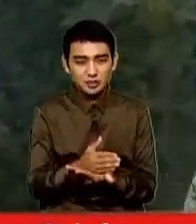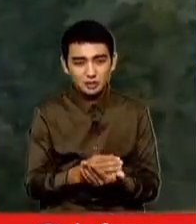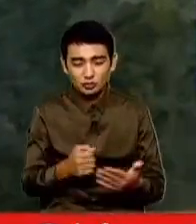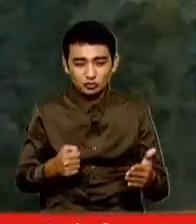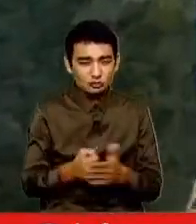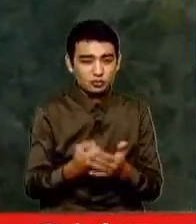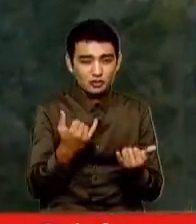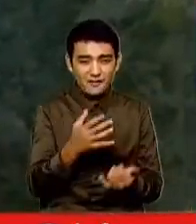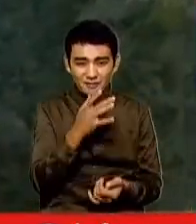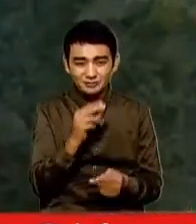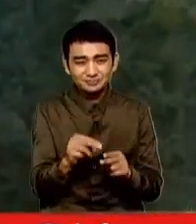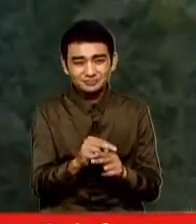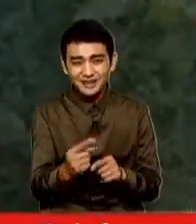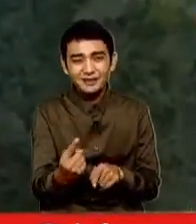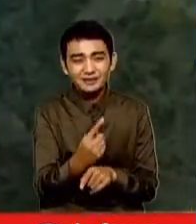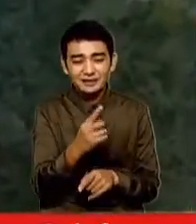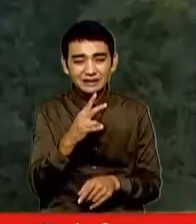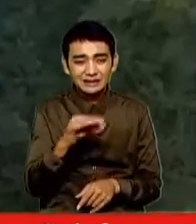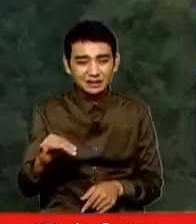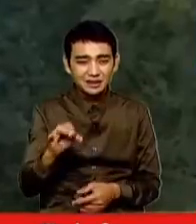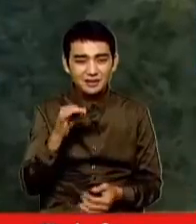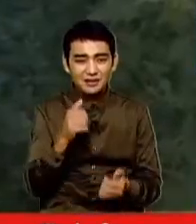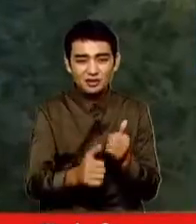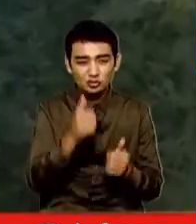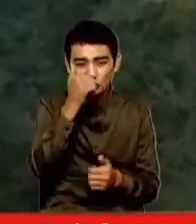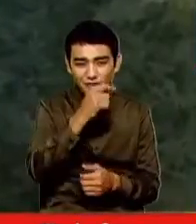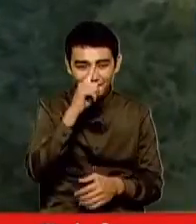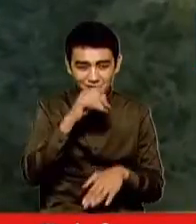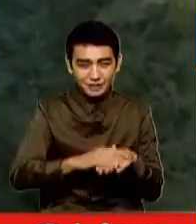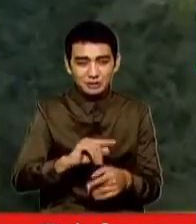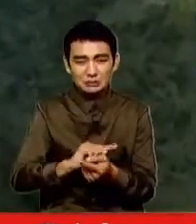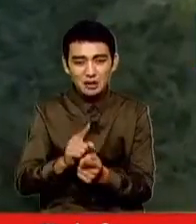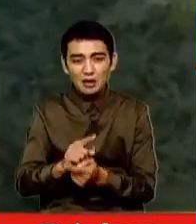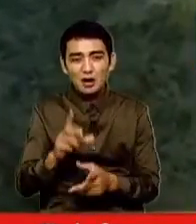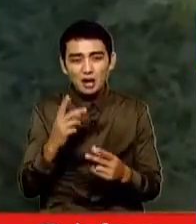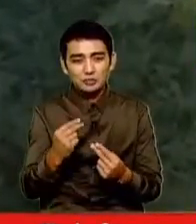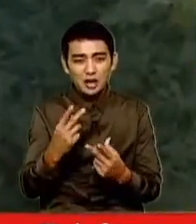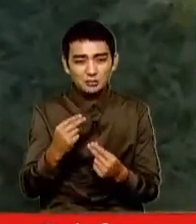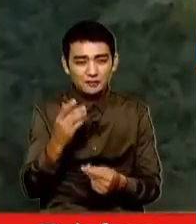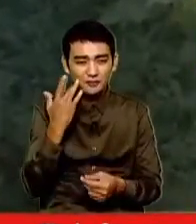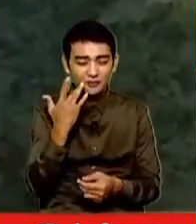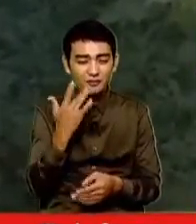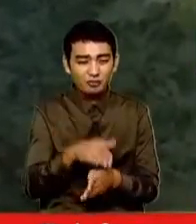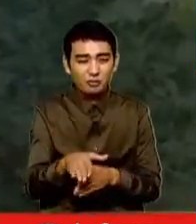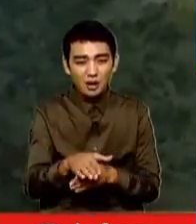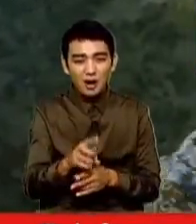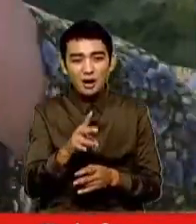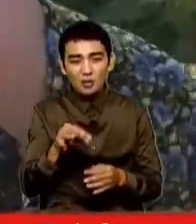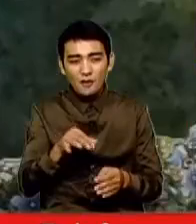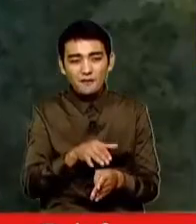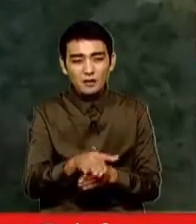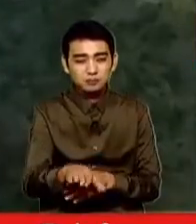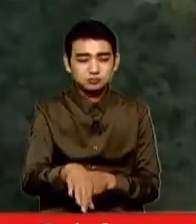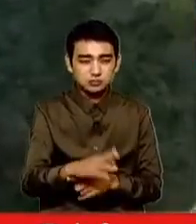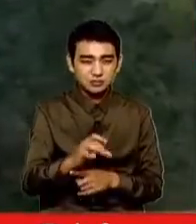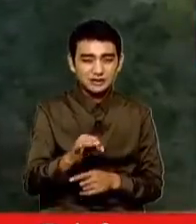күнге дейін түк те жасалған жоқ. Жыл сайын әкім ауысады. Тұрғындармен кездесу өткізіп, уәдені үйіп төгеді, бірақ жеме-жемге келгенде